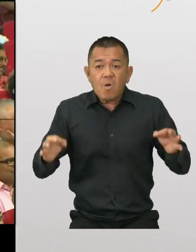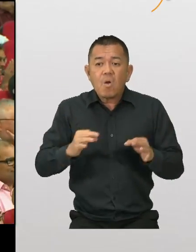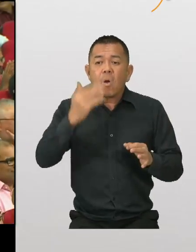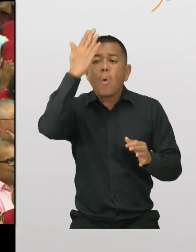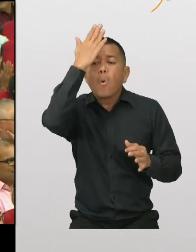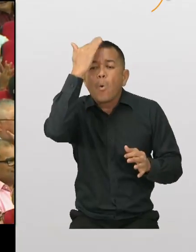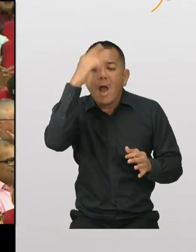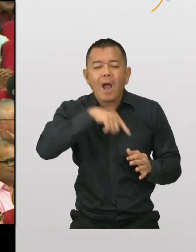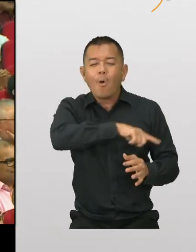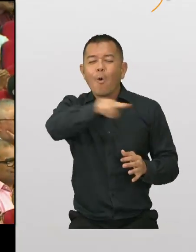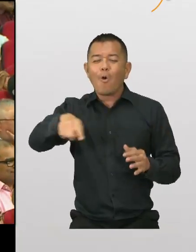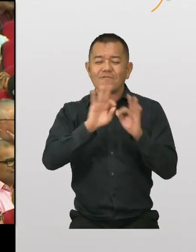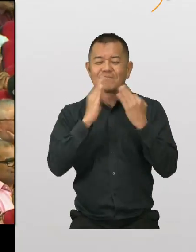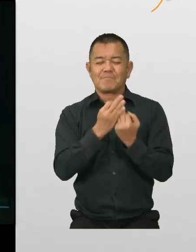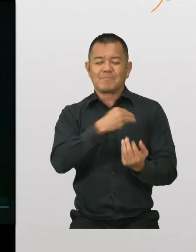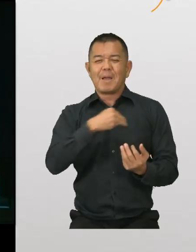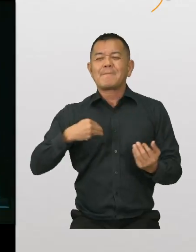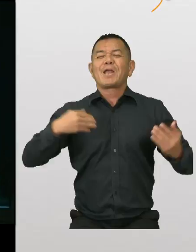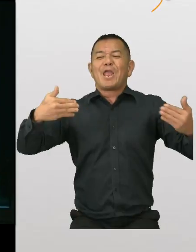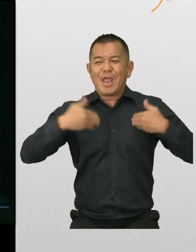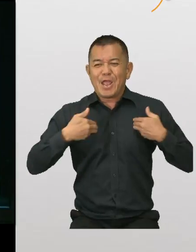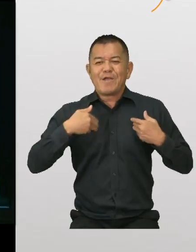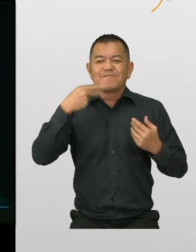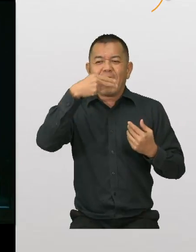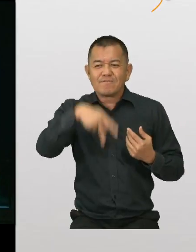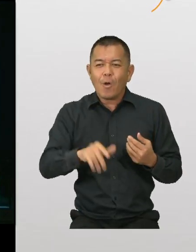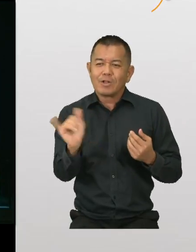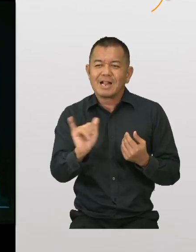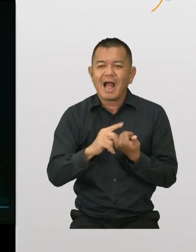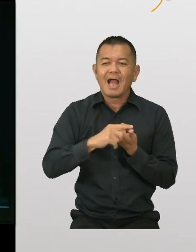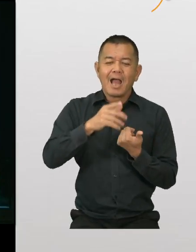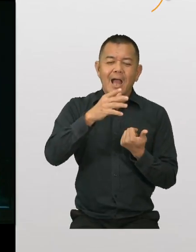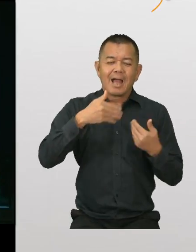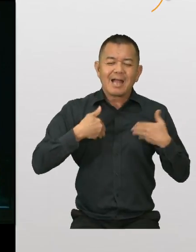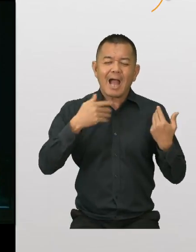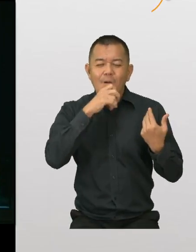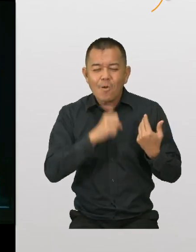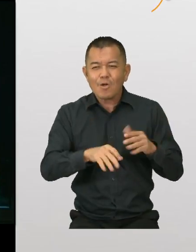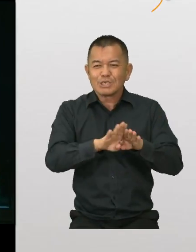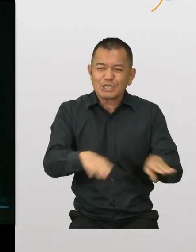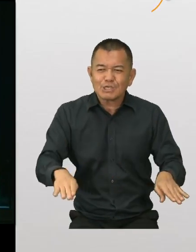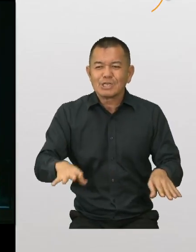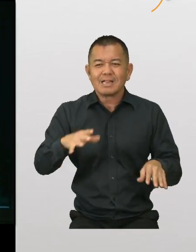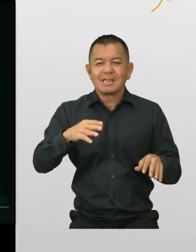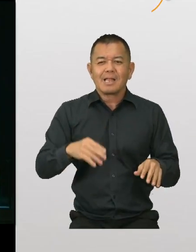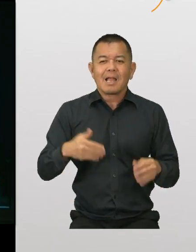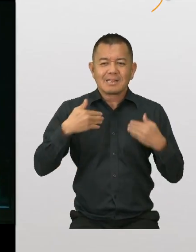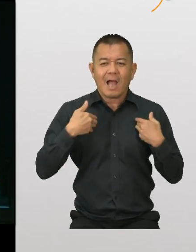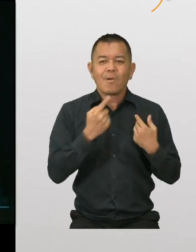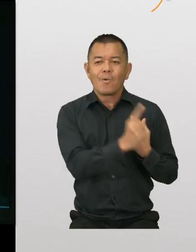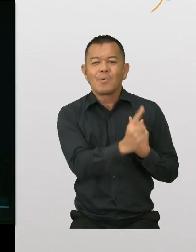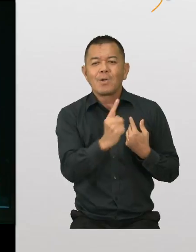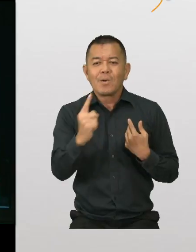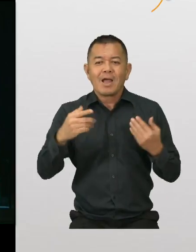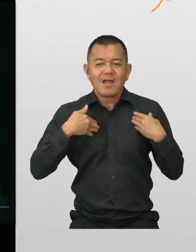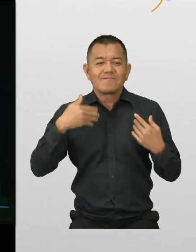and 这个 even 是老的少的过 young 后也有 children, 阿公 whom I will 阿 show 嬷 you 甚至 later, 是小孩子大家都